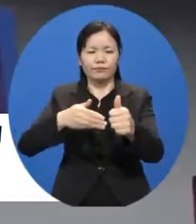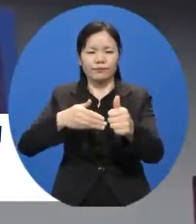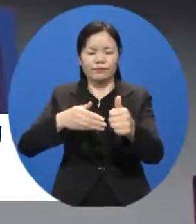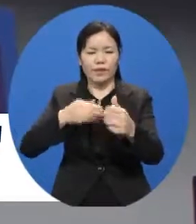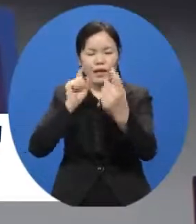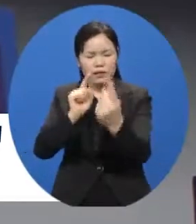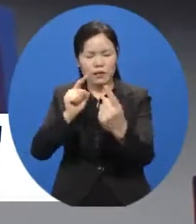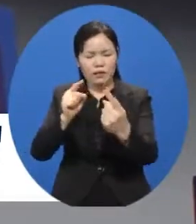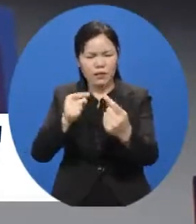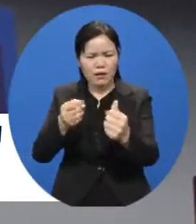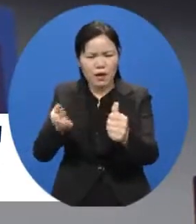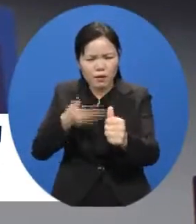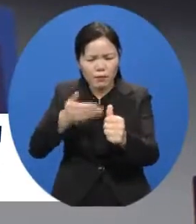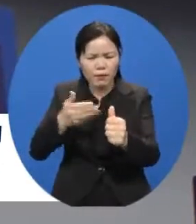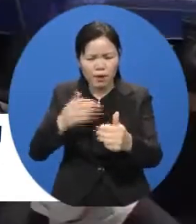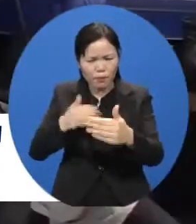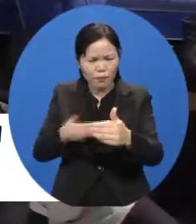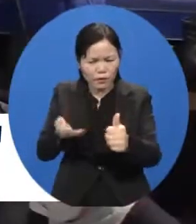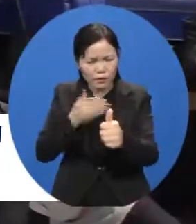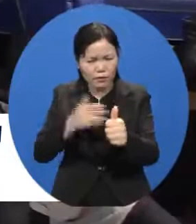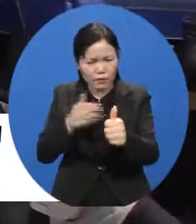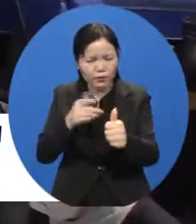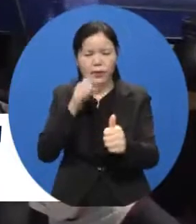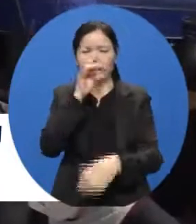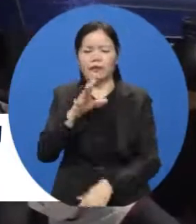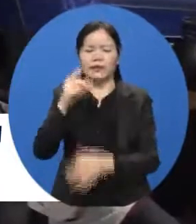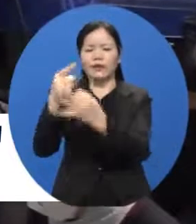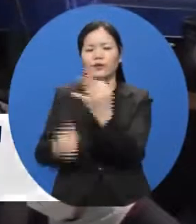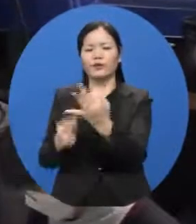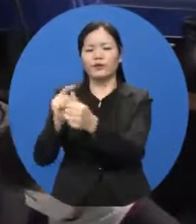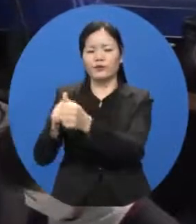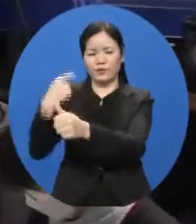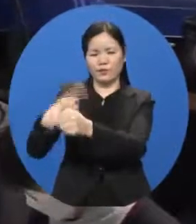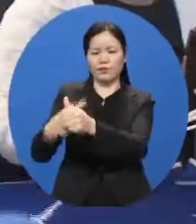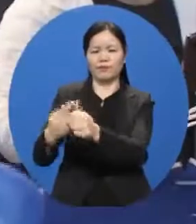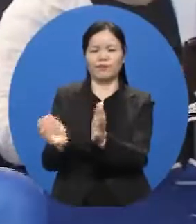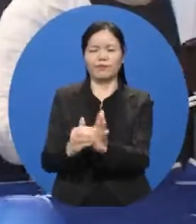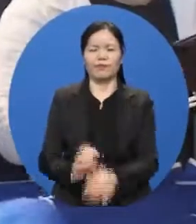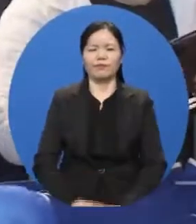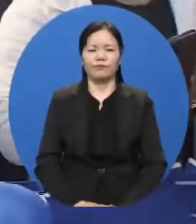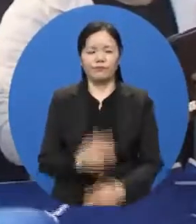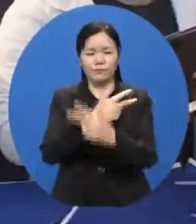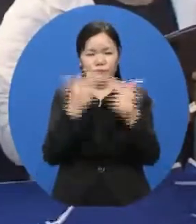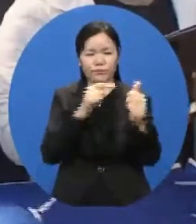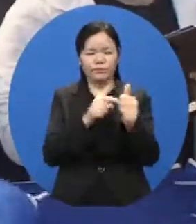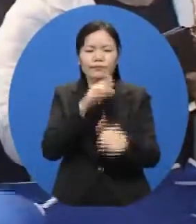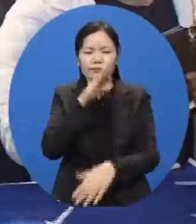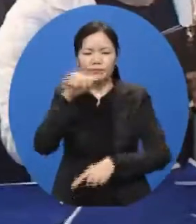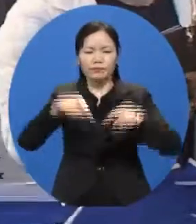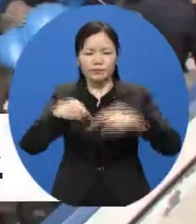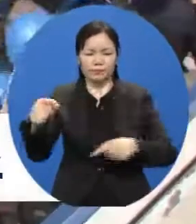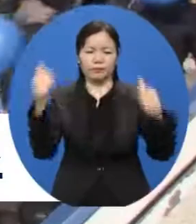자극하고 불안 심리를 조장해선 안 된다며 윤석열 국민의힘 후보도 겨냥했습니다. 이 후보는 진짜